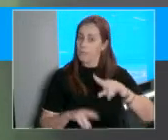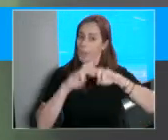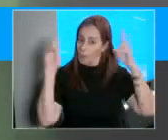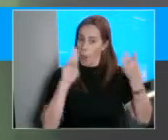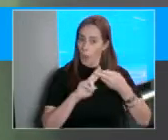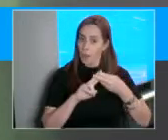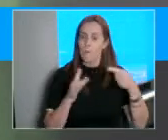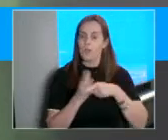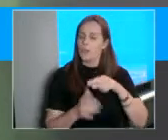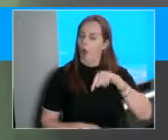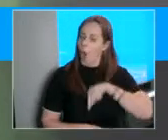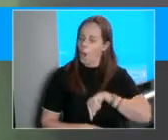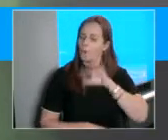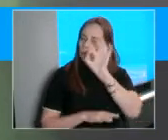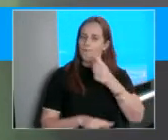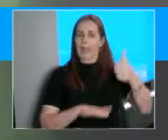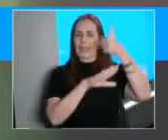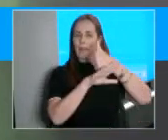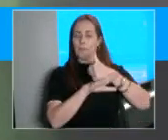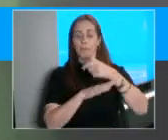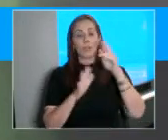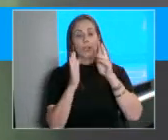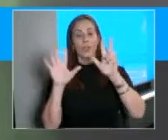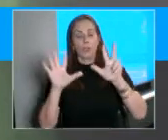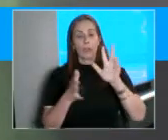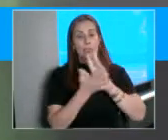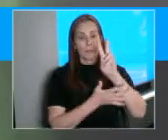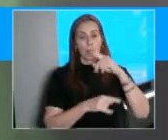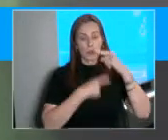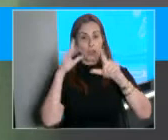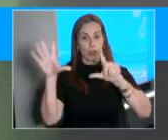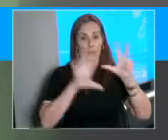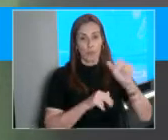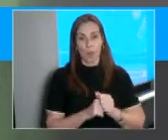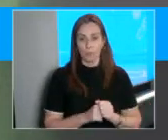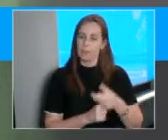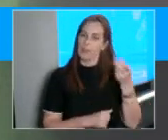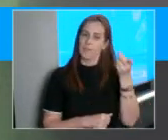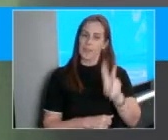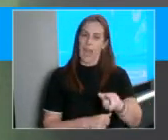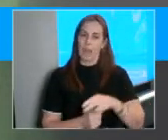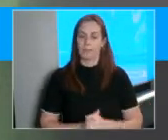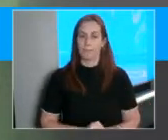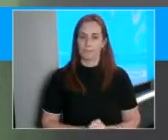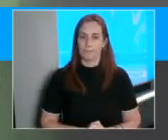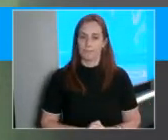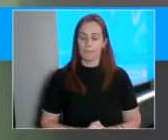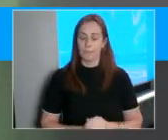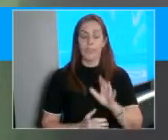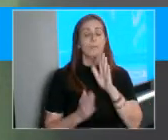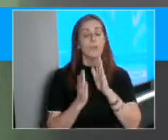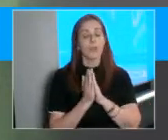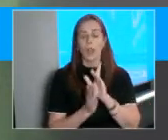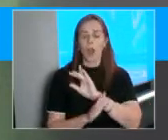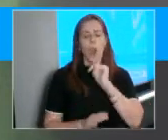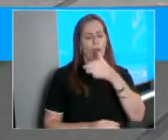ובעולם בשל אישיותה ומנהיגותה. ב-8 בדצמבר 1978 הלכה לעולמה. בצוואתה ביקשה